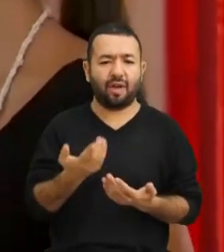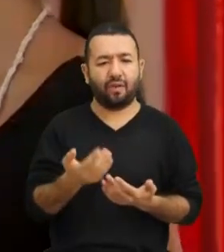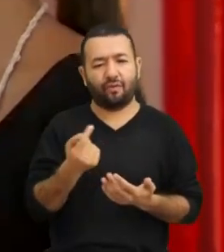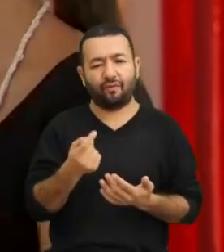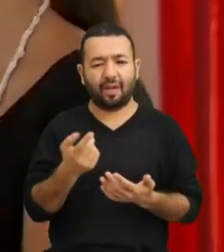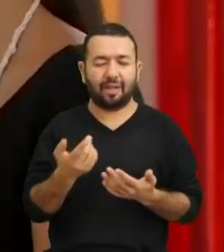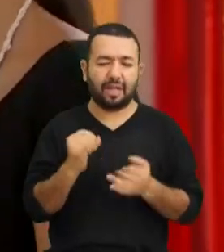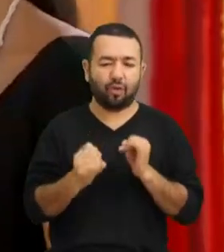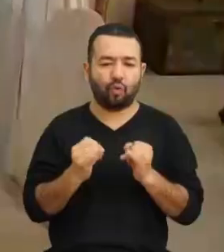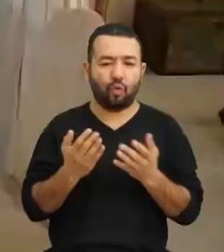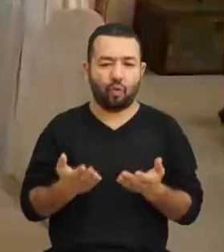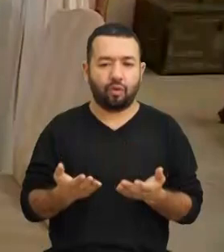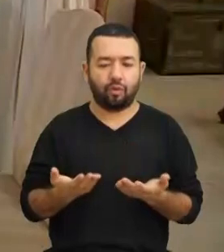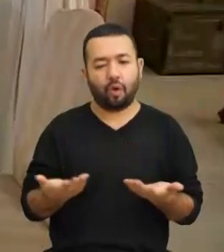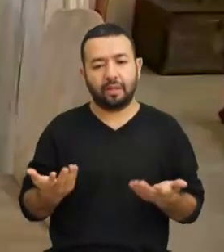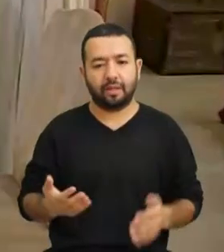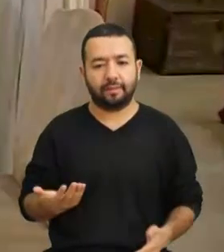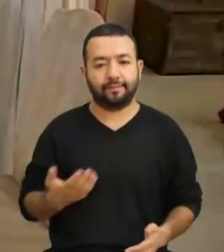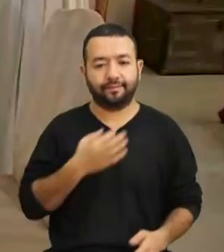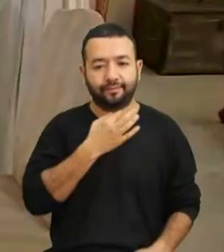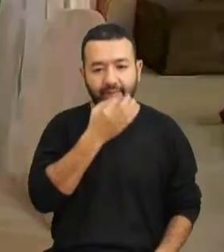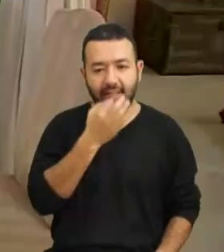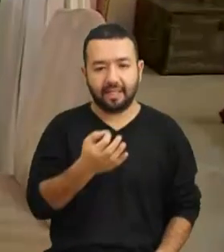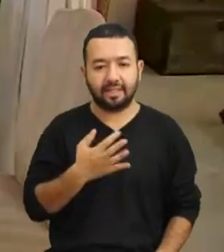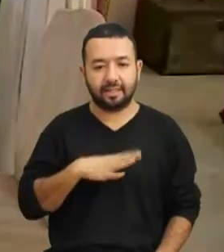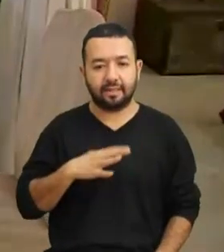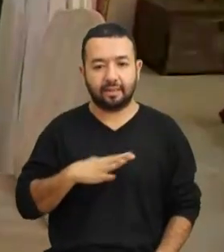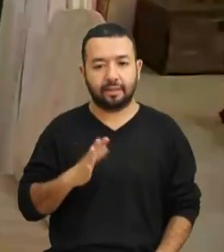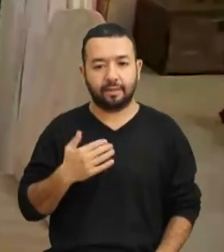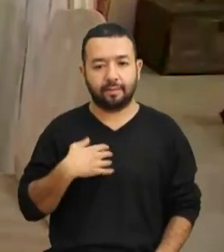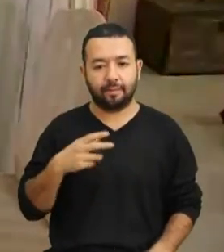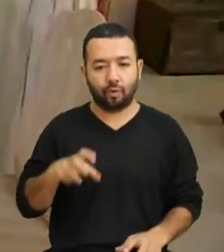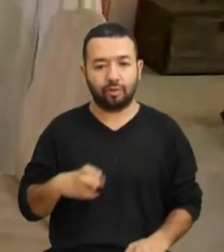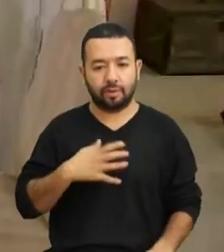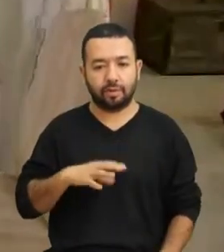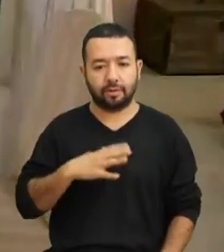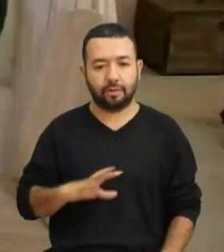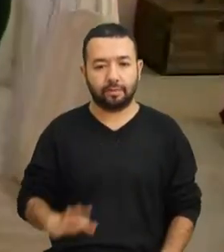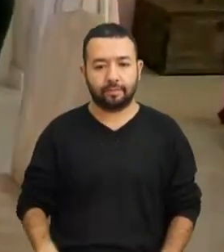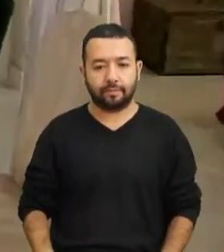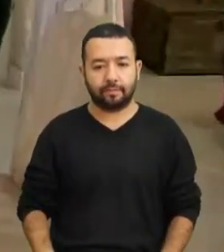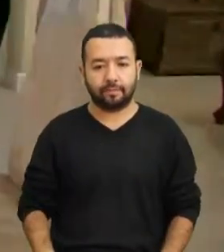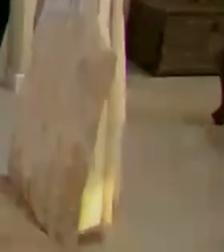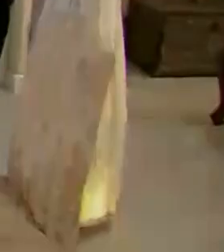Ufak tefek aksilikler işte, o kadar. Neyse, izninizle ben biraz oturabilir miyim?